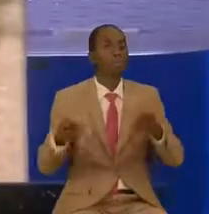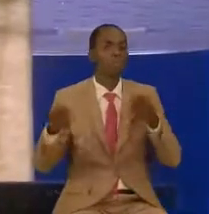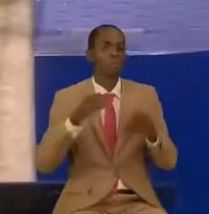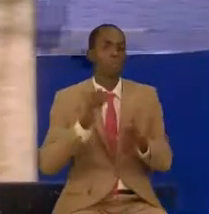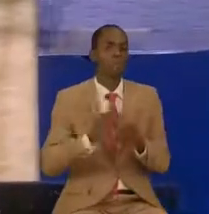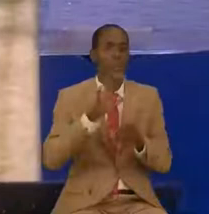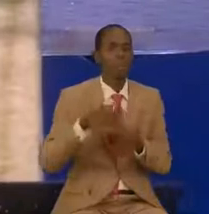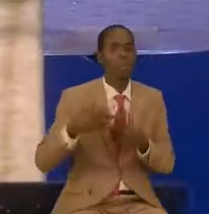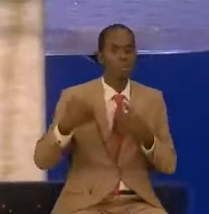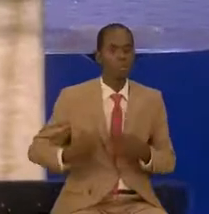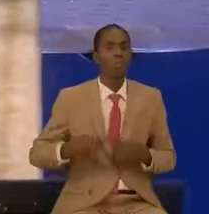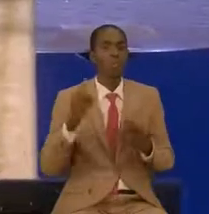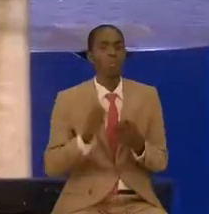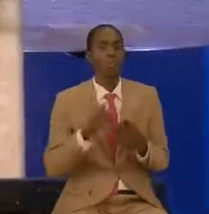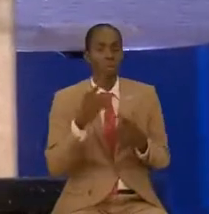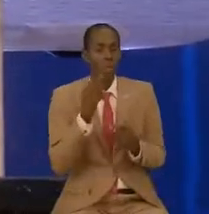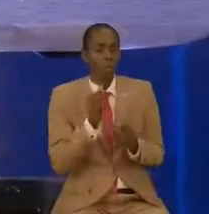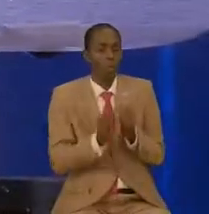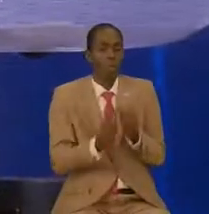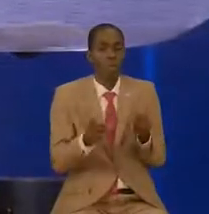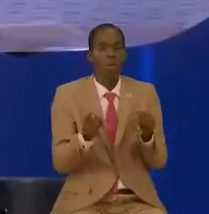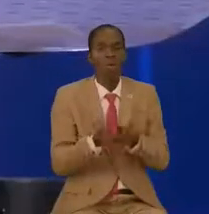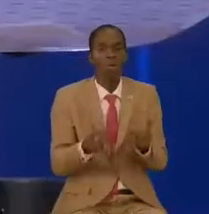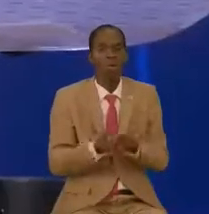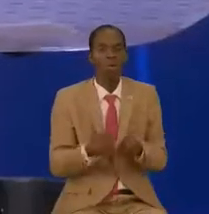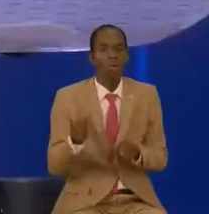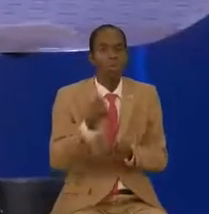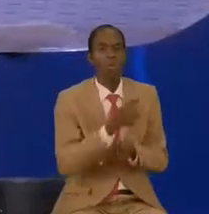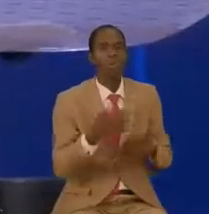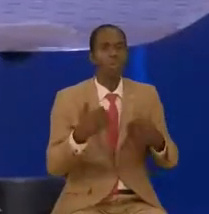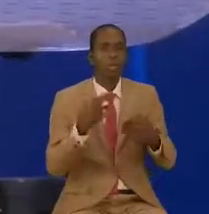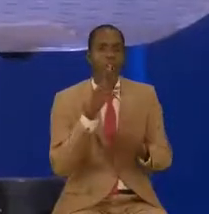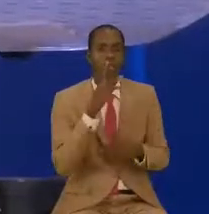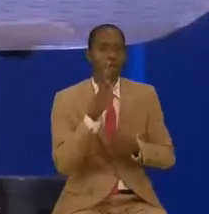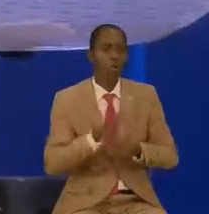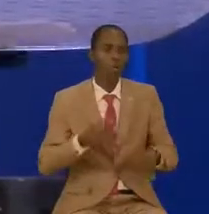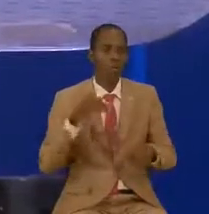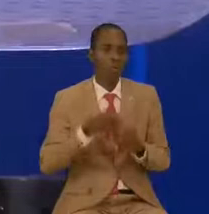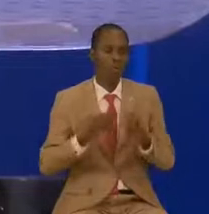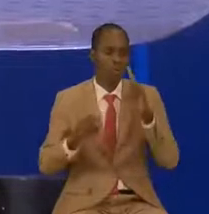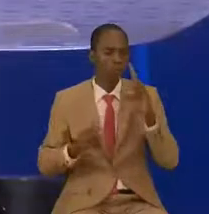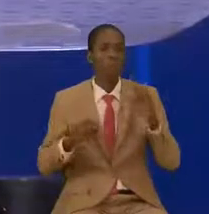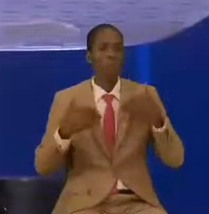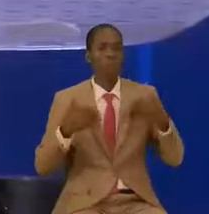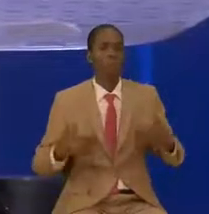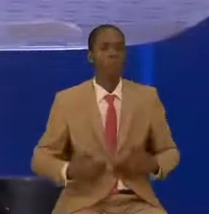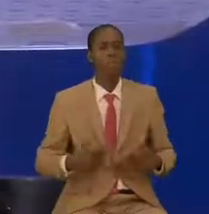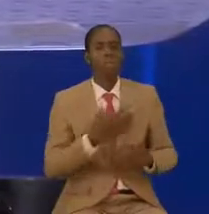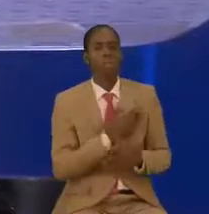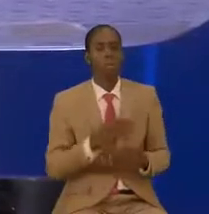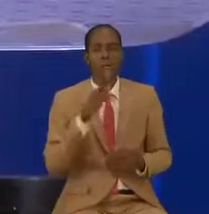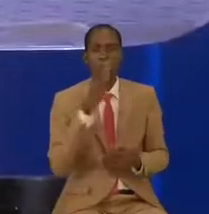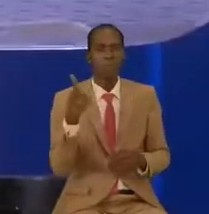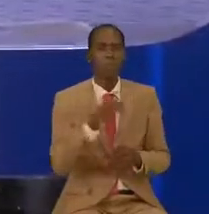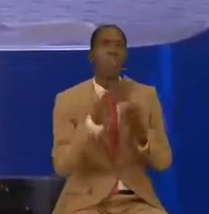laquelle vous avez été appelés pour former un seul corps règne dans